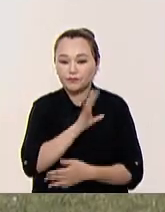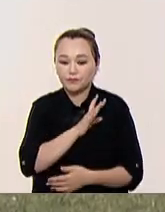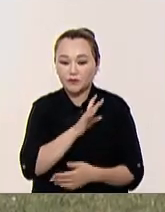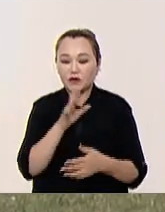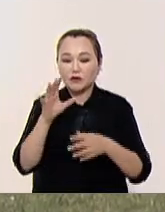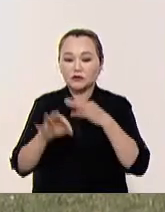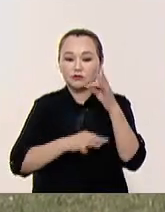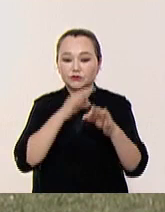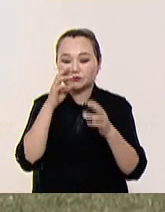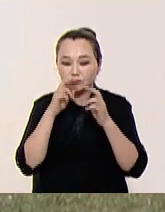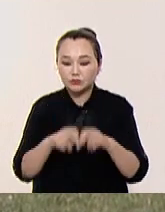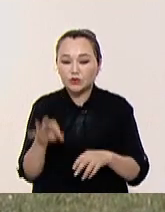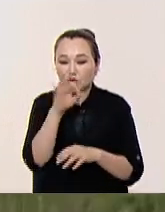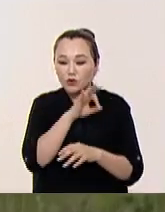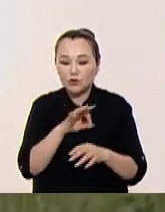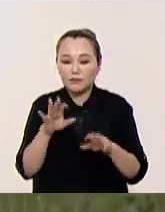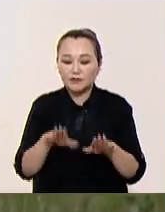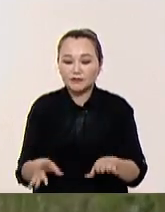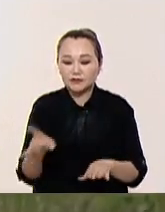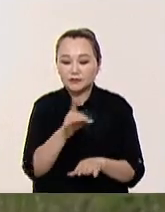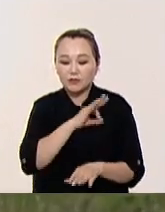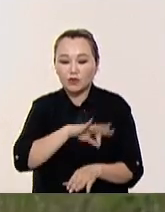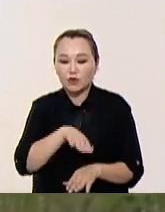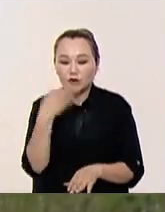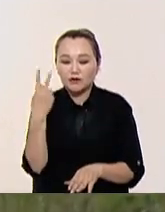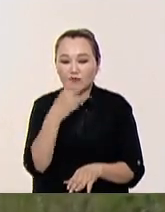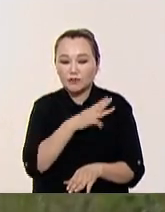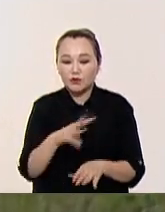Ал ғарыштық мониторинг жүргізудің нәтижесінде аймақта пайдаланылмай жатқан